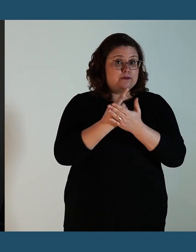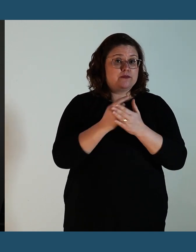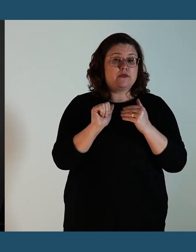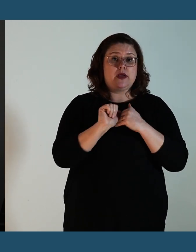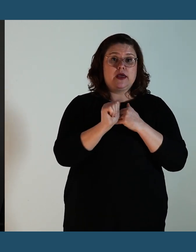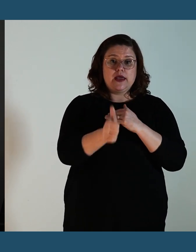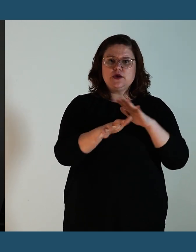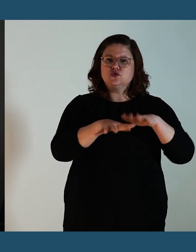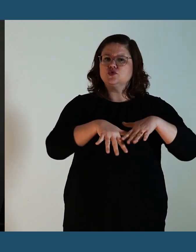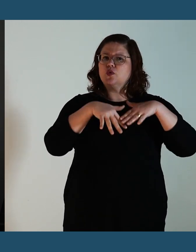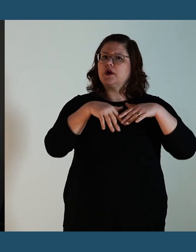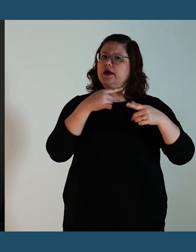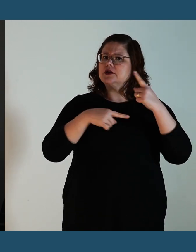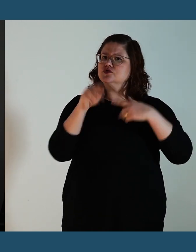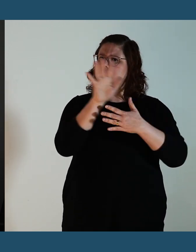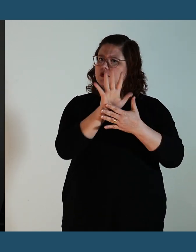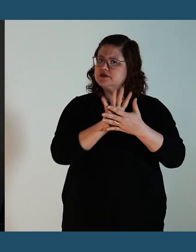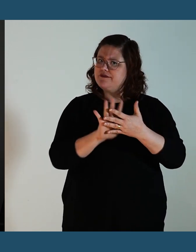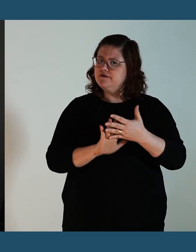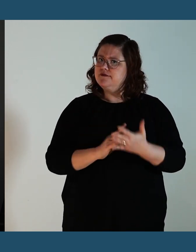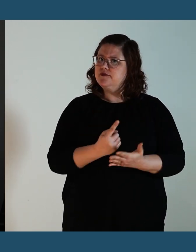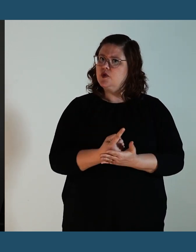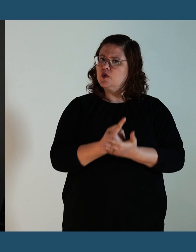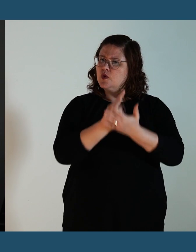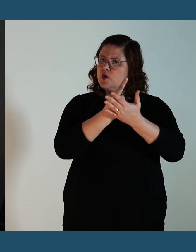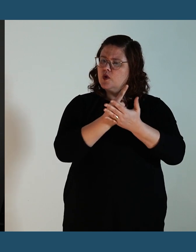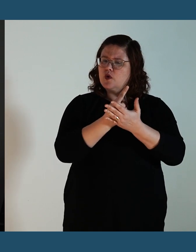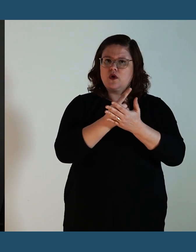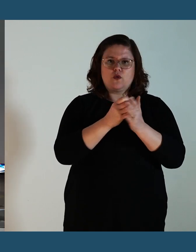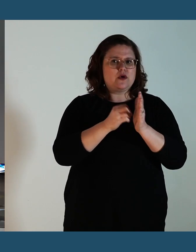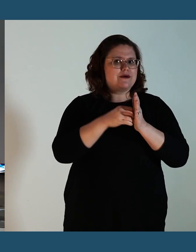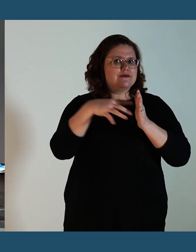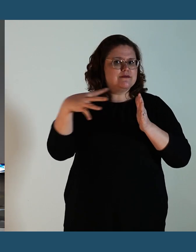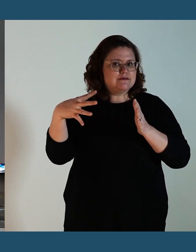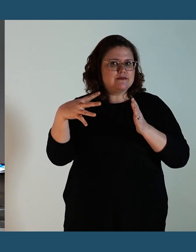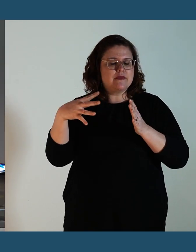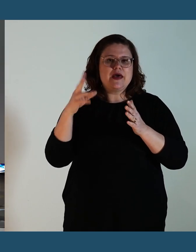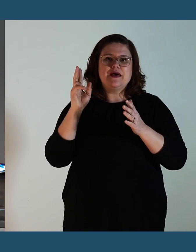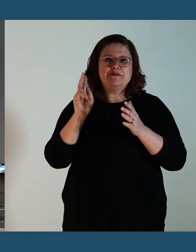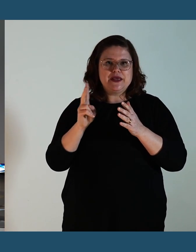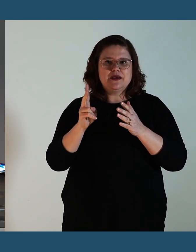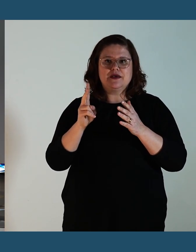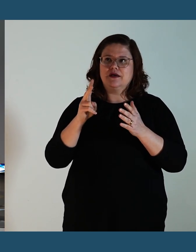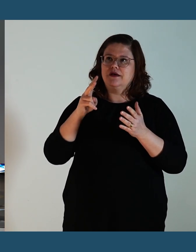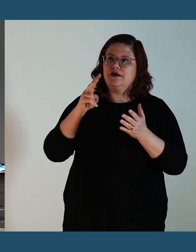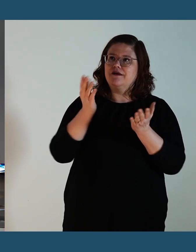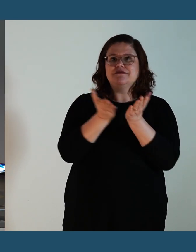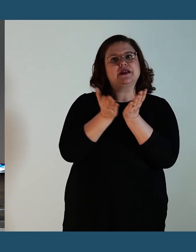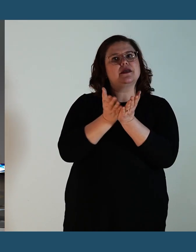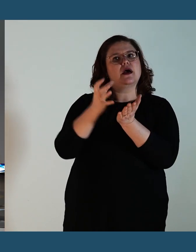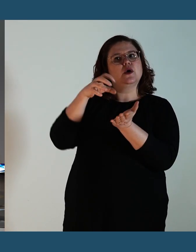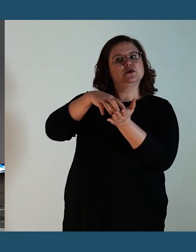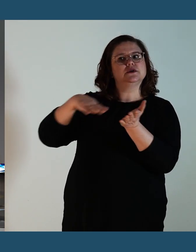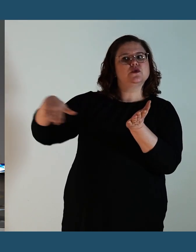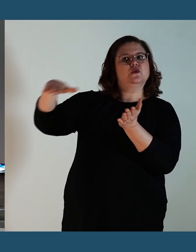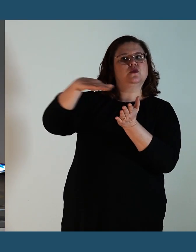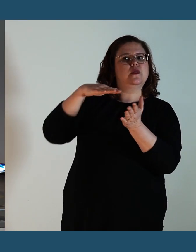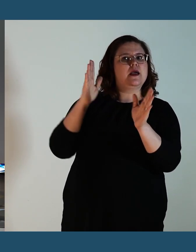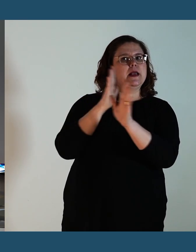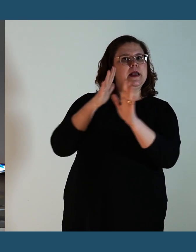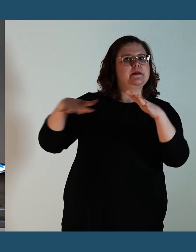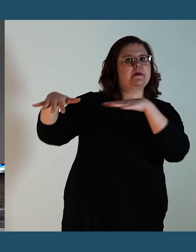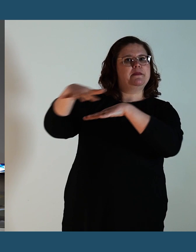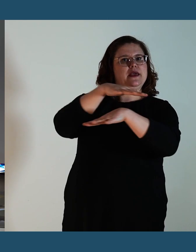eduskunnan keskusteluilmapiiri ja sen vaikutus näihin kysymyksiin, eduskunnan niin kuin yhteiskunnan yleiseen ilmapiiriin ja miten